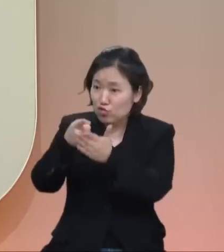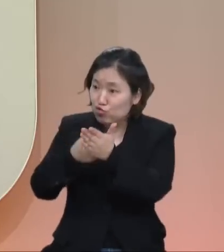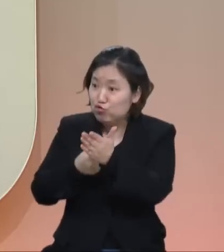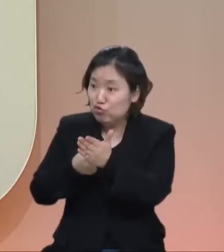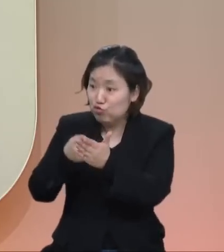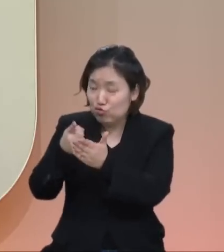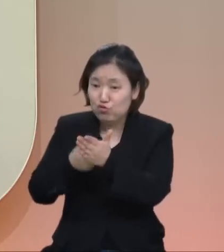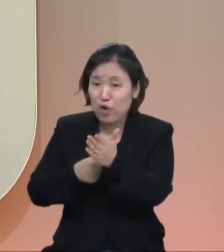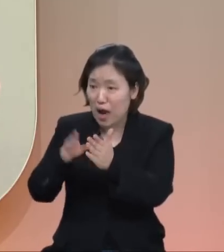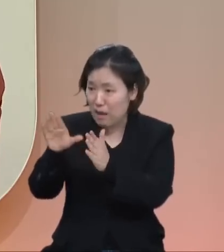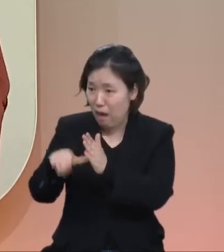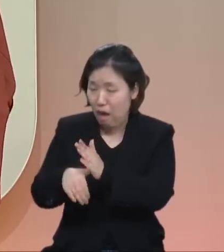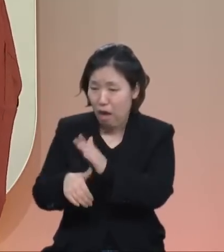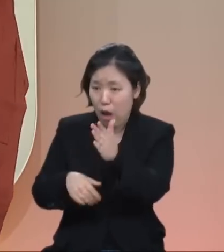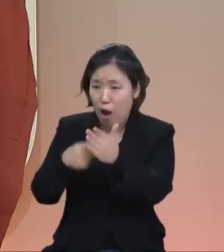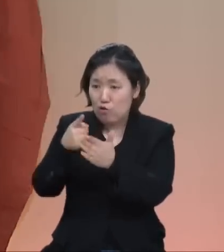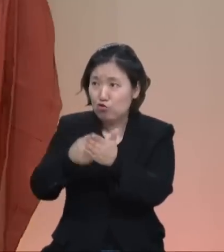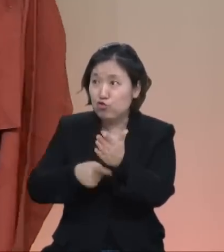들어가서